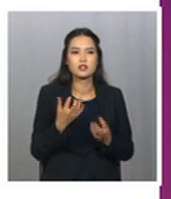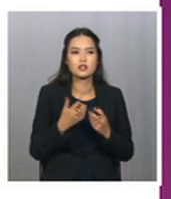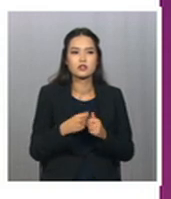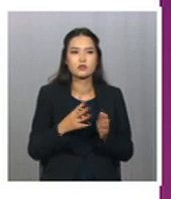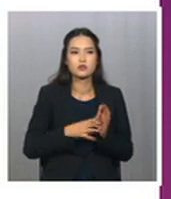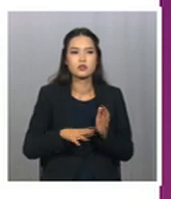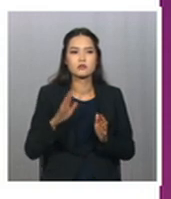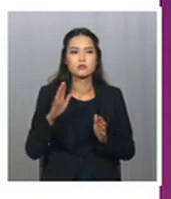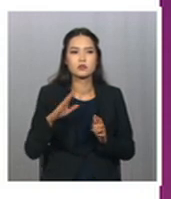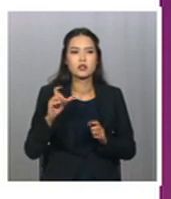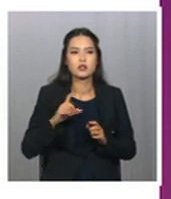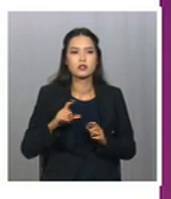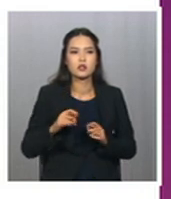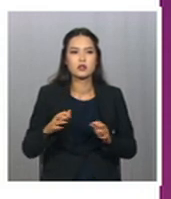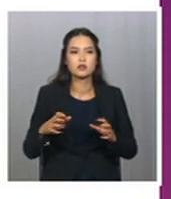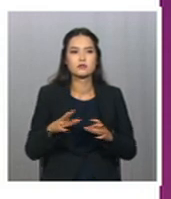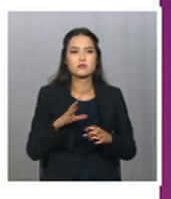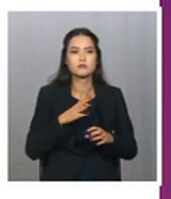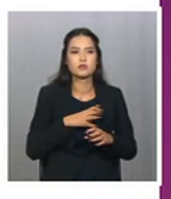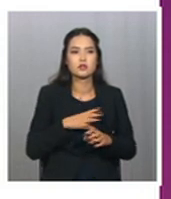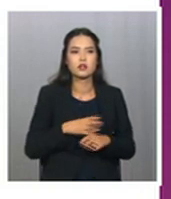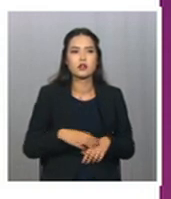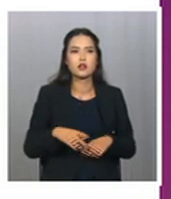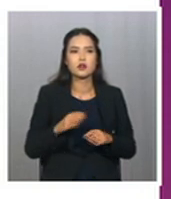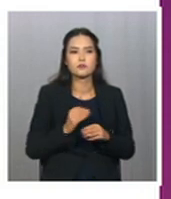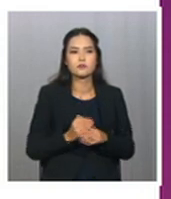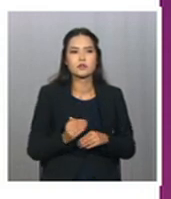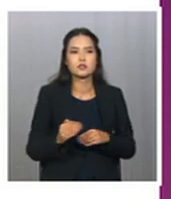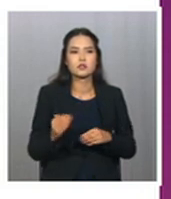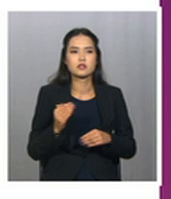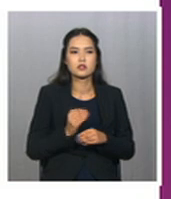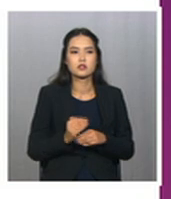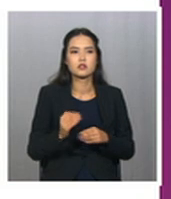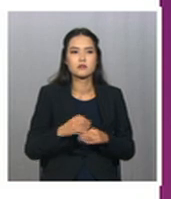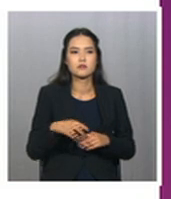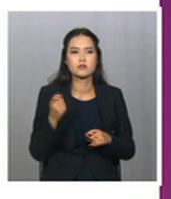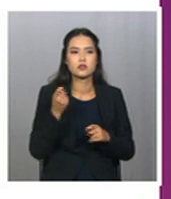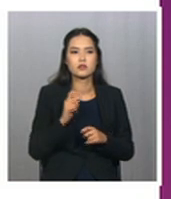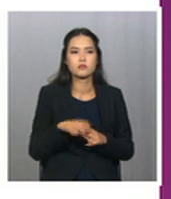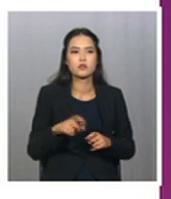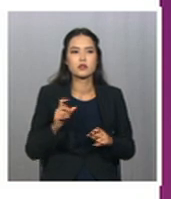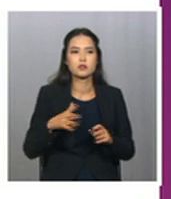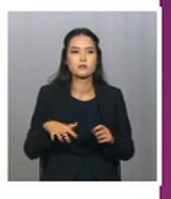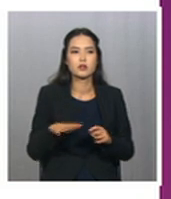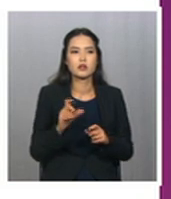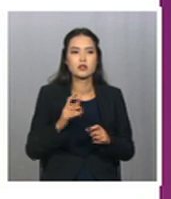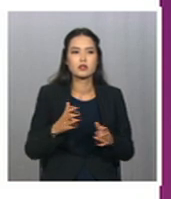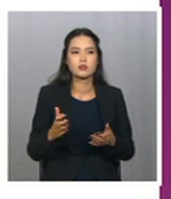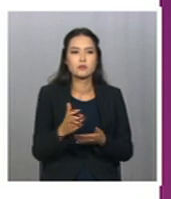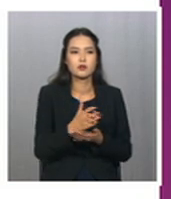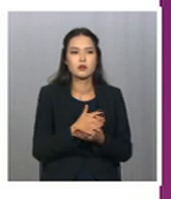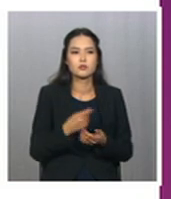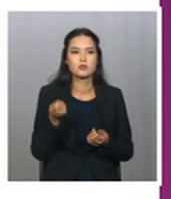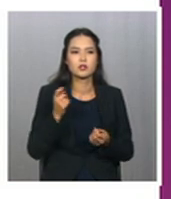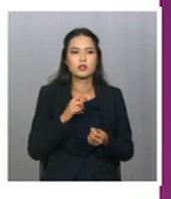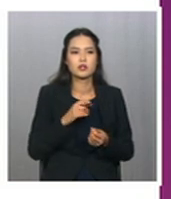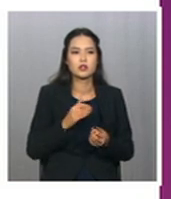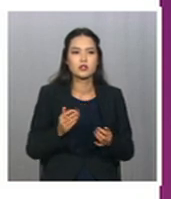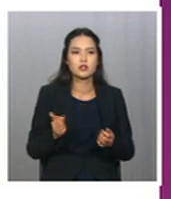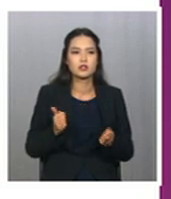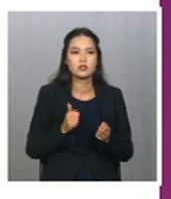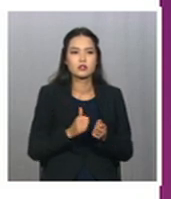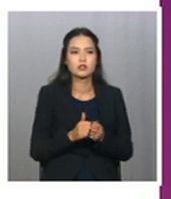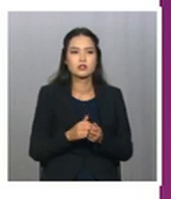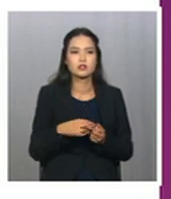мың адамды құрады. Біртіндеп жаулап алған тайпалардан адам алып, жауынгерлердің қатарын үздіксіз